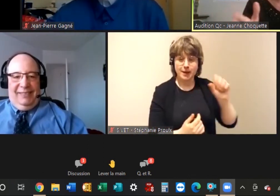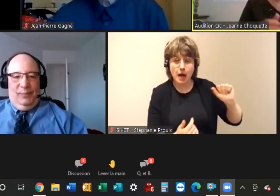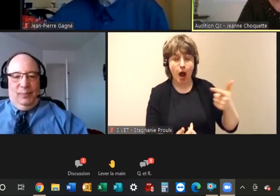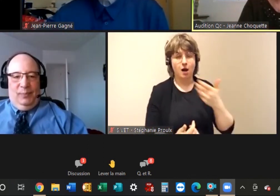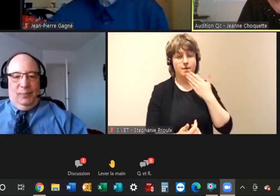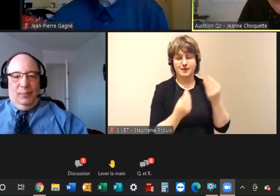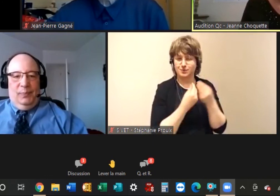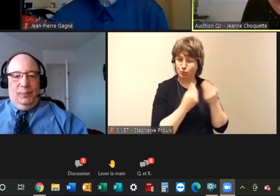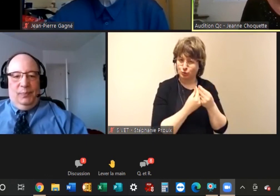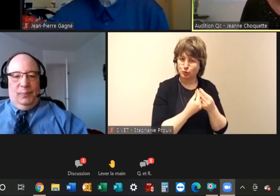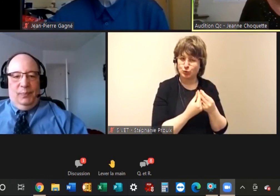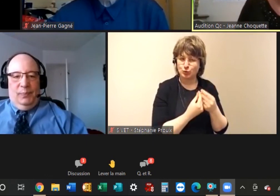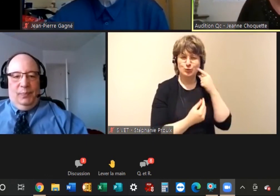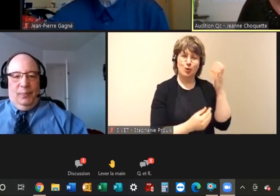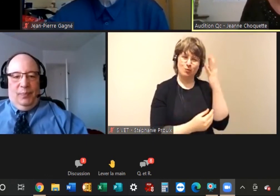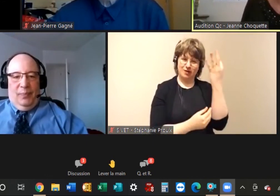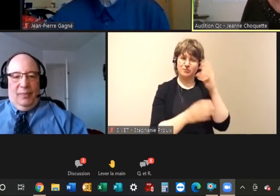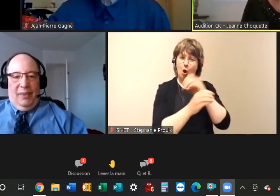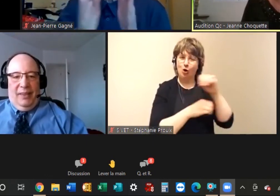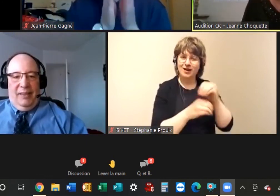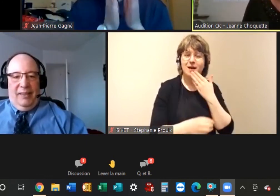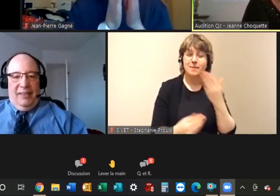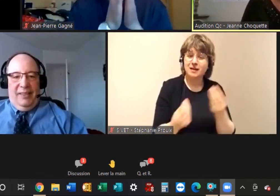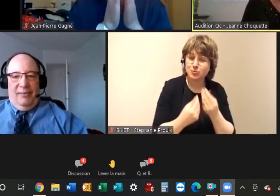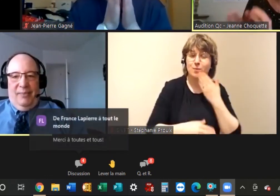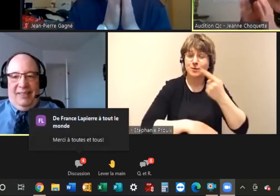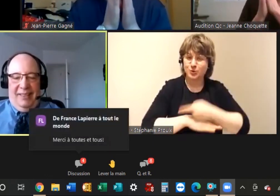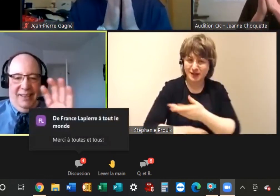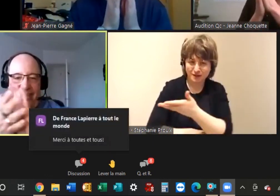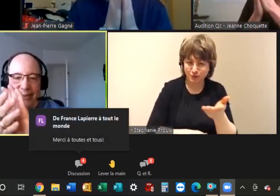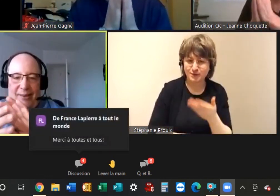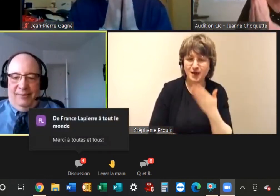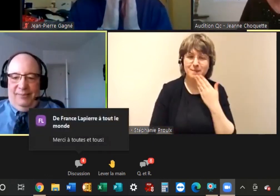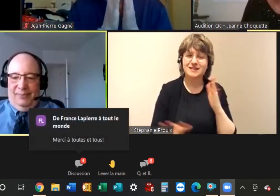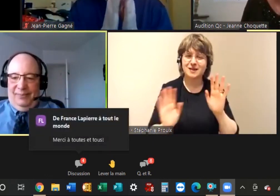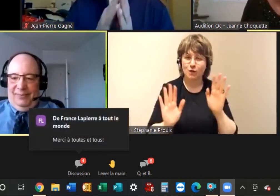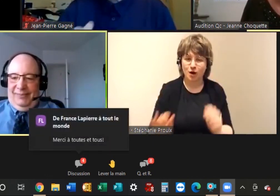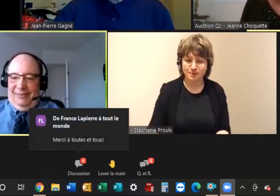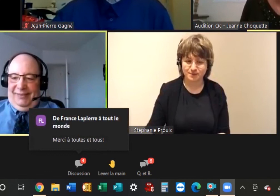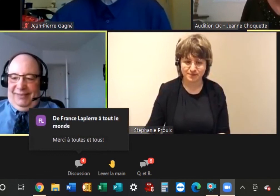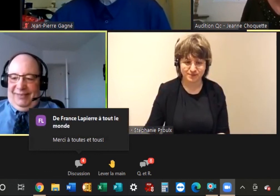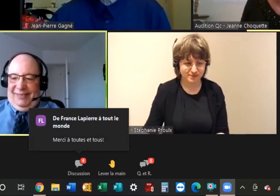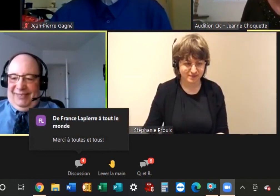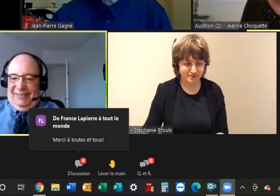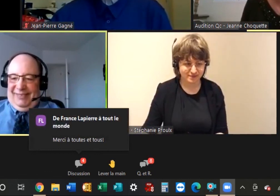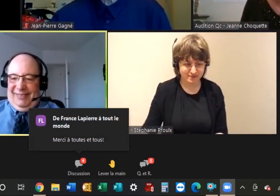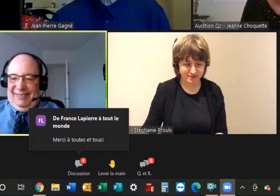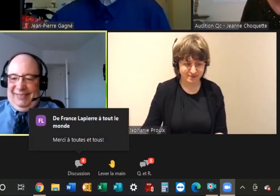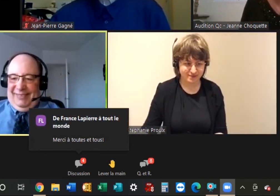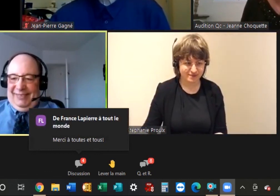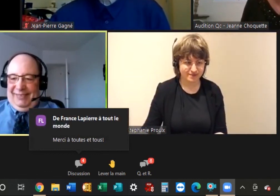avoir mis en place ce webinaire. Je vous souhaite une très belle fin de journée. Merci, au revoir. Merci beaucoup.